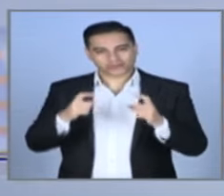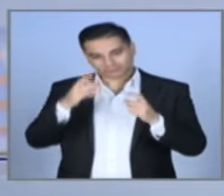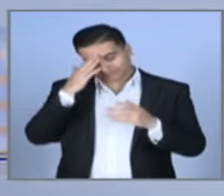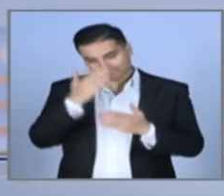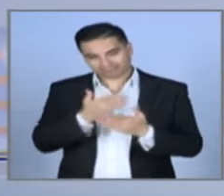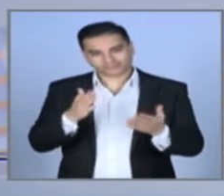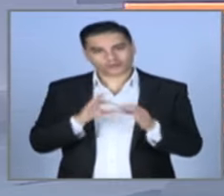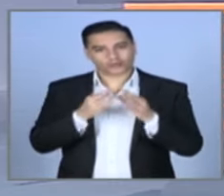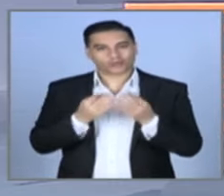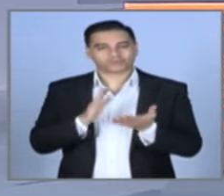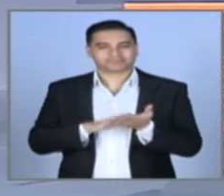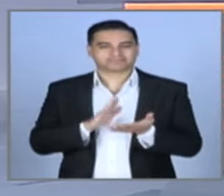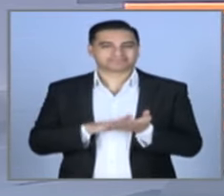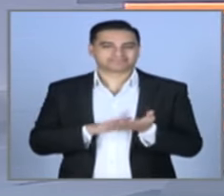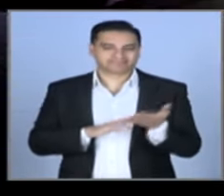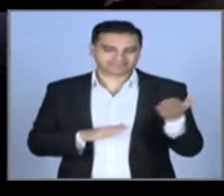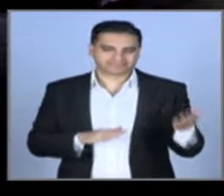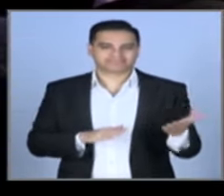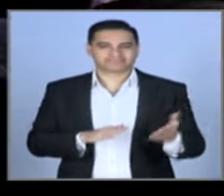عائلة الليسي.